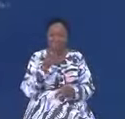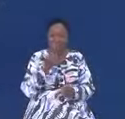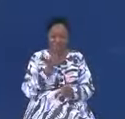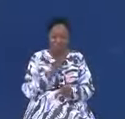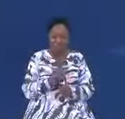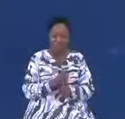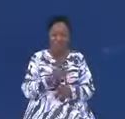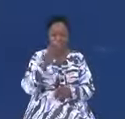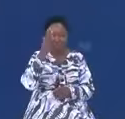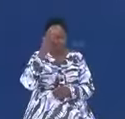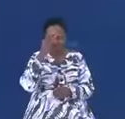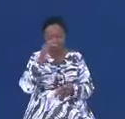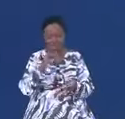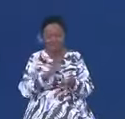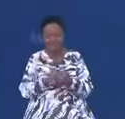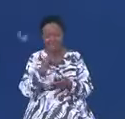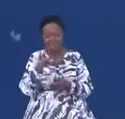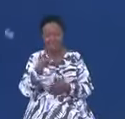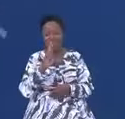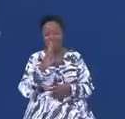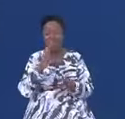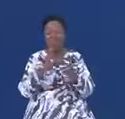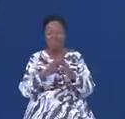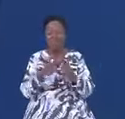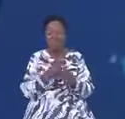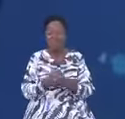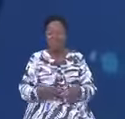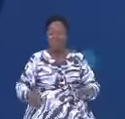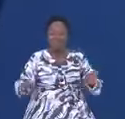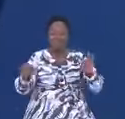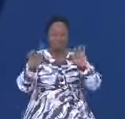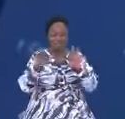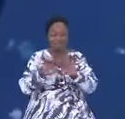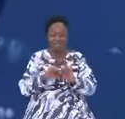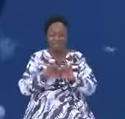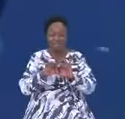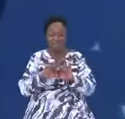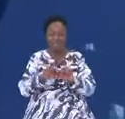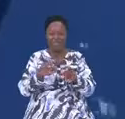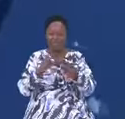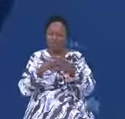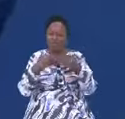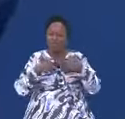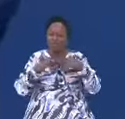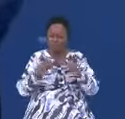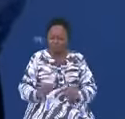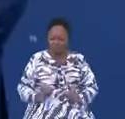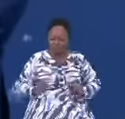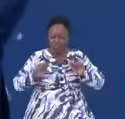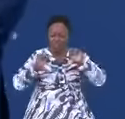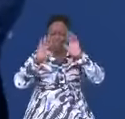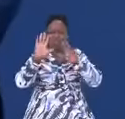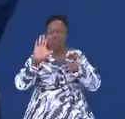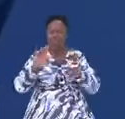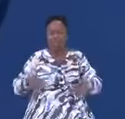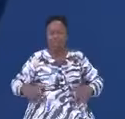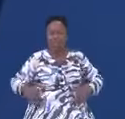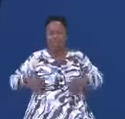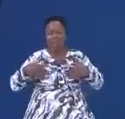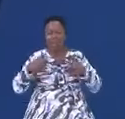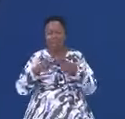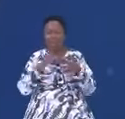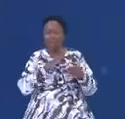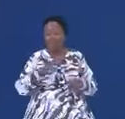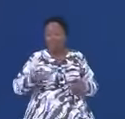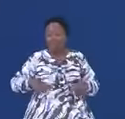nous donner votre vie à christ a fait de vous une personne très importante soit elle est bienvenue dans le